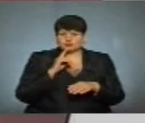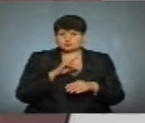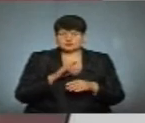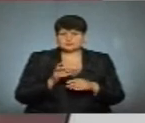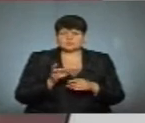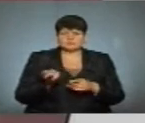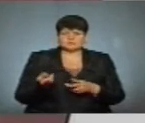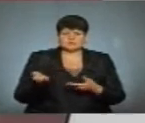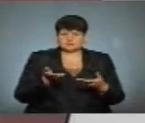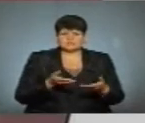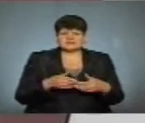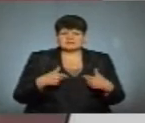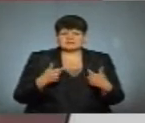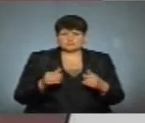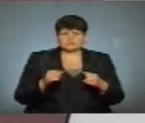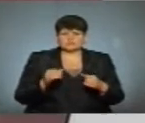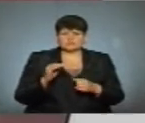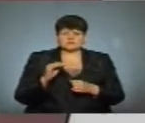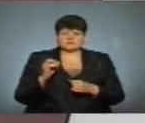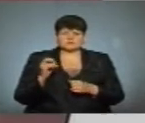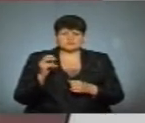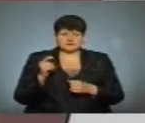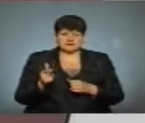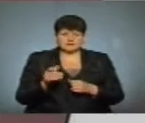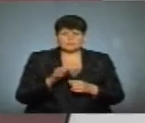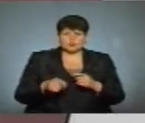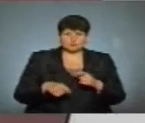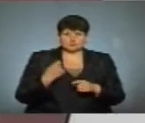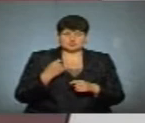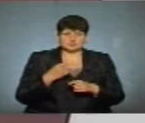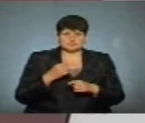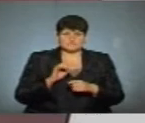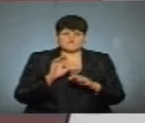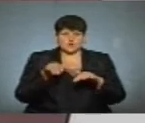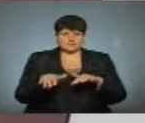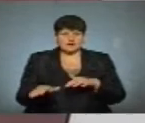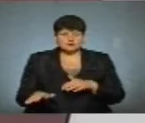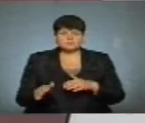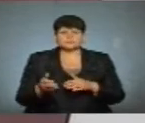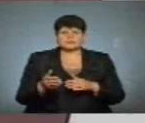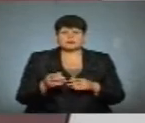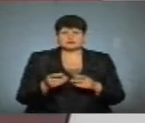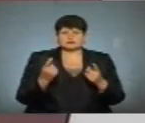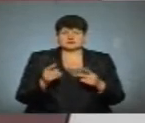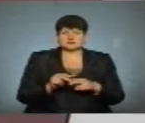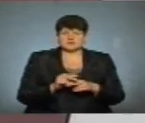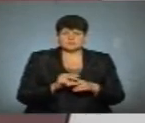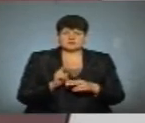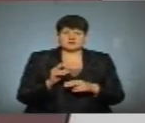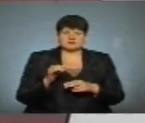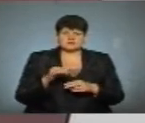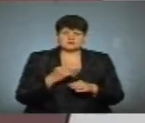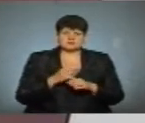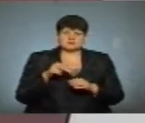надходило жодних звернень від управління житлово-комунального господарства про пошкодження фонтану. Нагадаю, капітальний ремонт фонтану «Каскад»